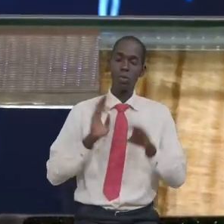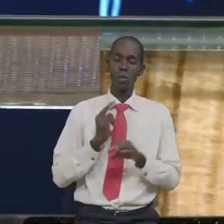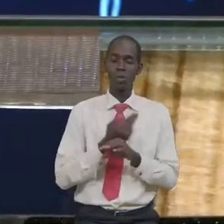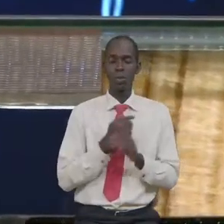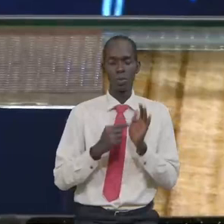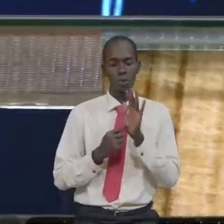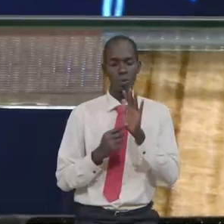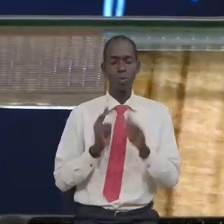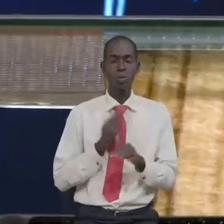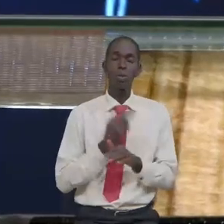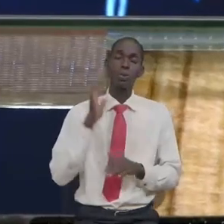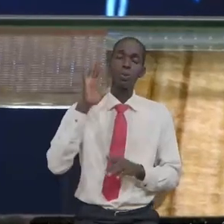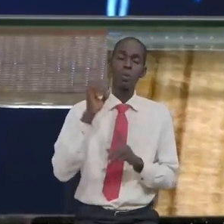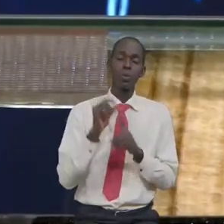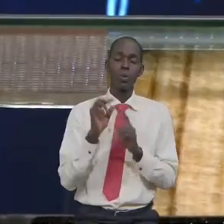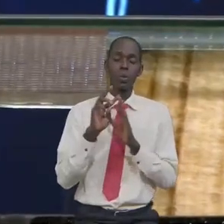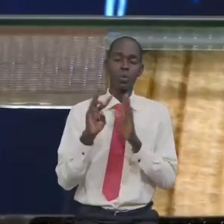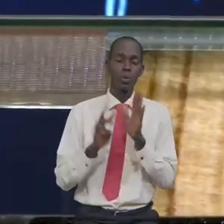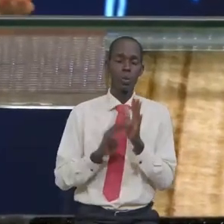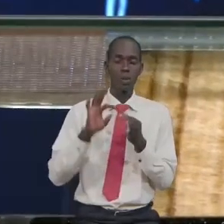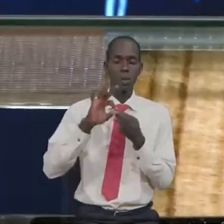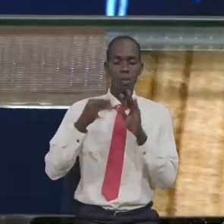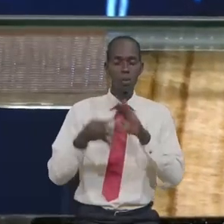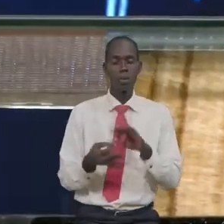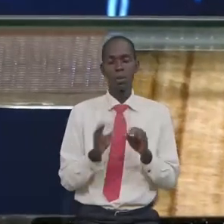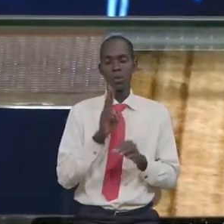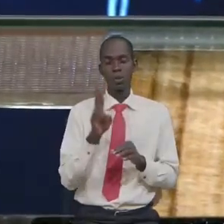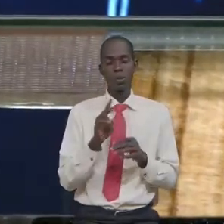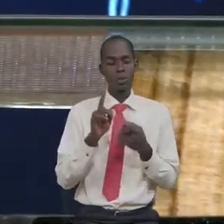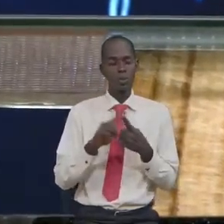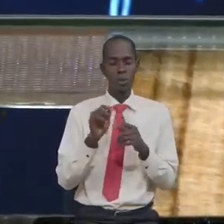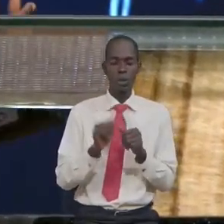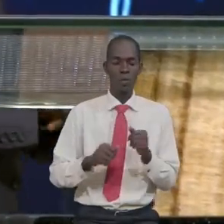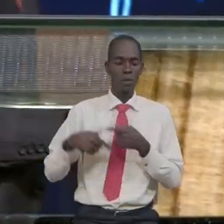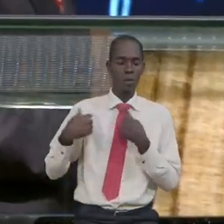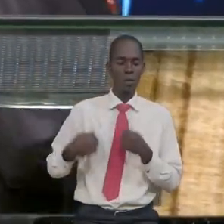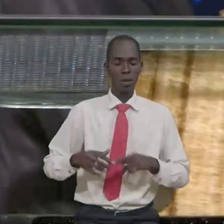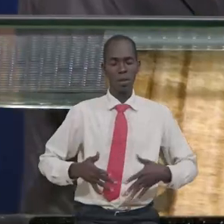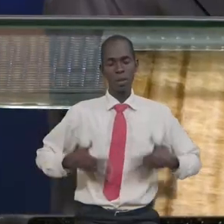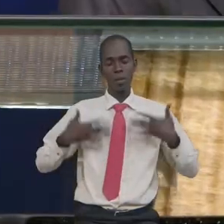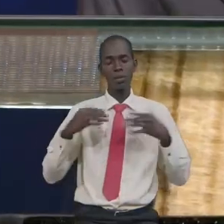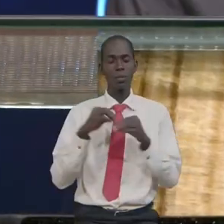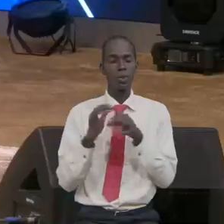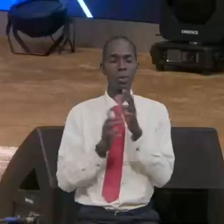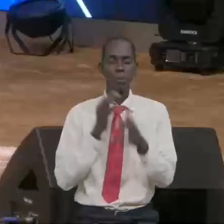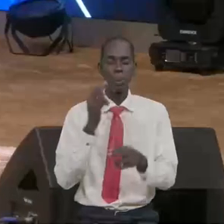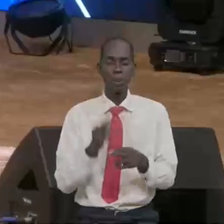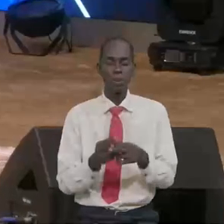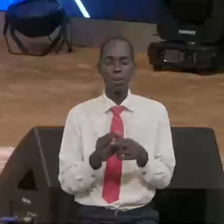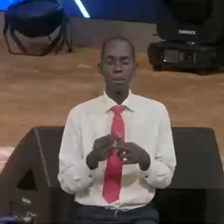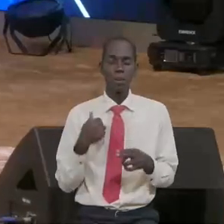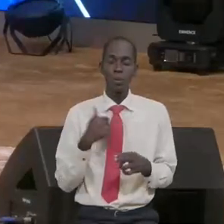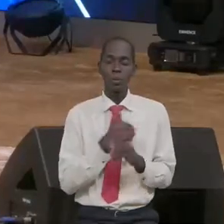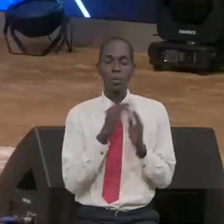volonté, l'interprétation, l'application à tout cœur, à toute vie, au nom de Jésus-Christ.